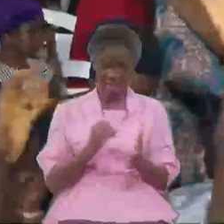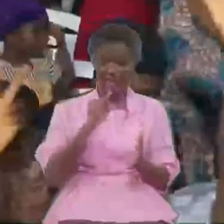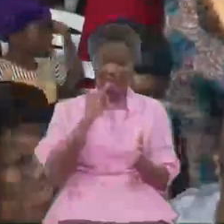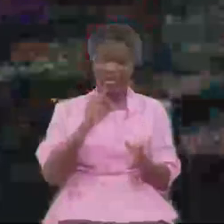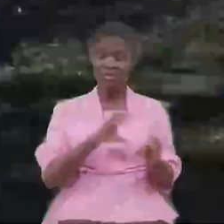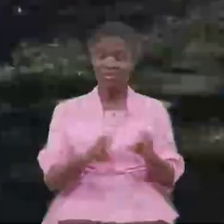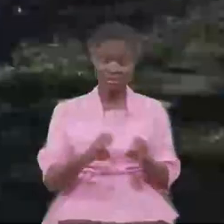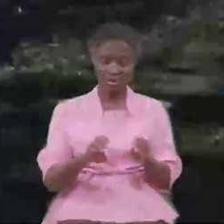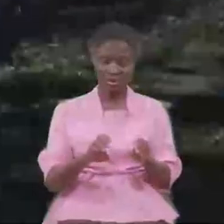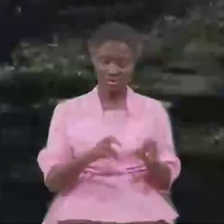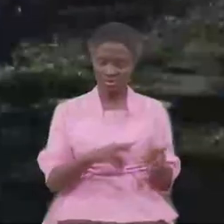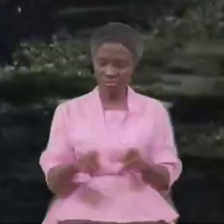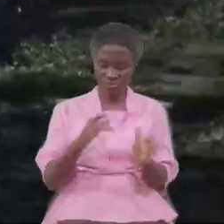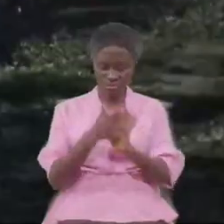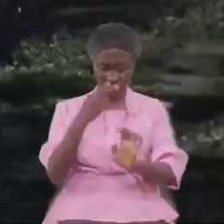C'est fait.